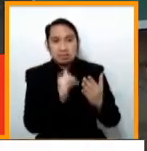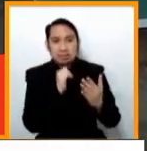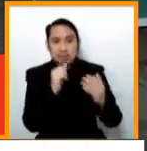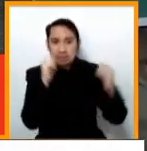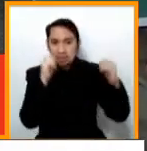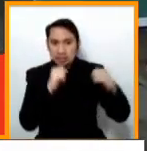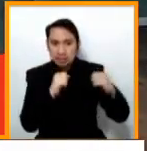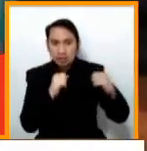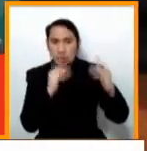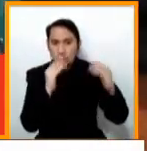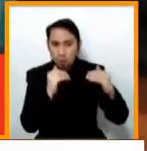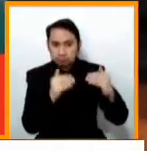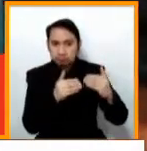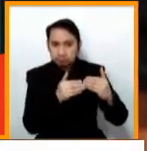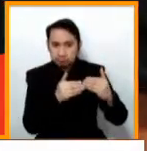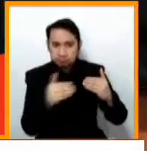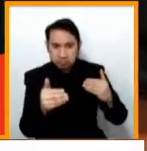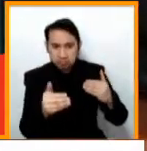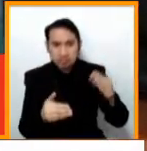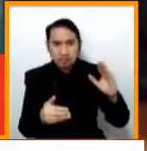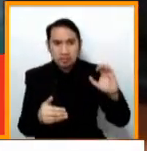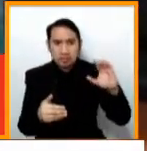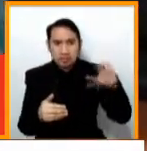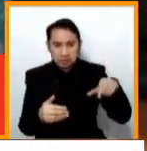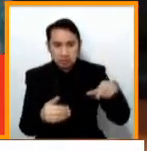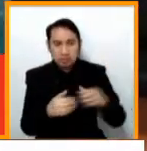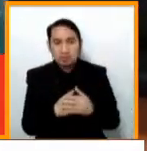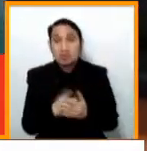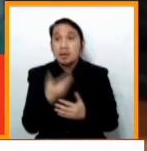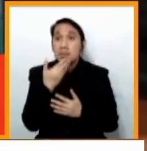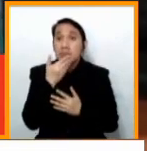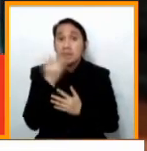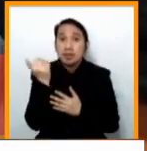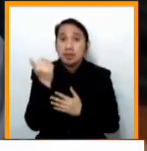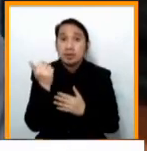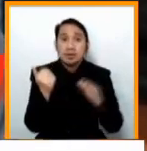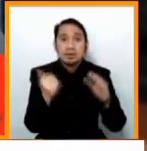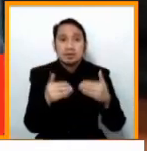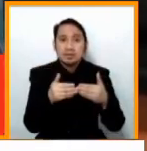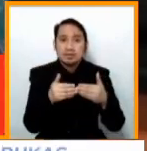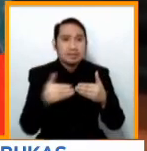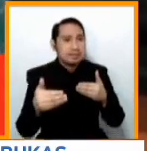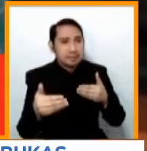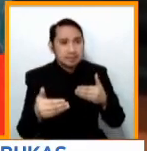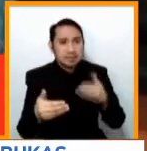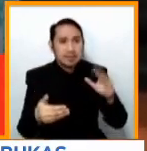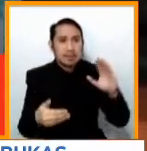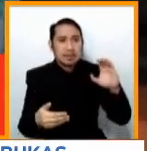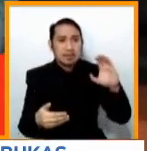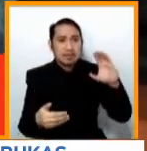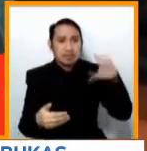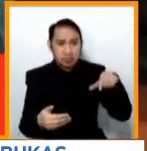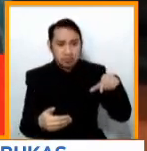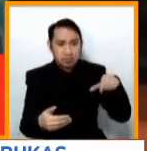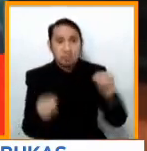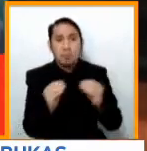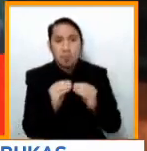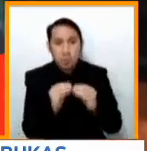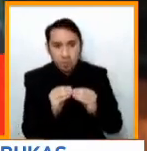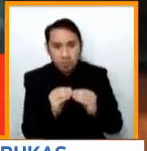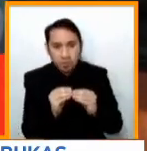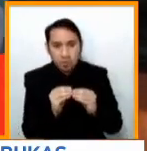lang ang ECQ. Kung extend, mas maganda din po kung extend kasi mas ano ngayon eh.